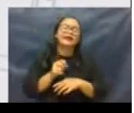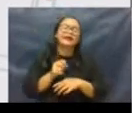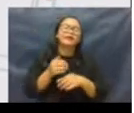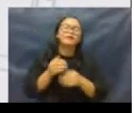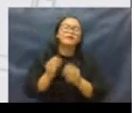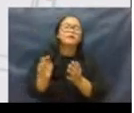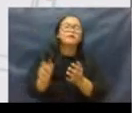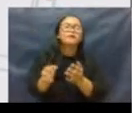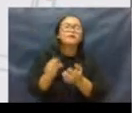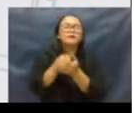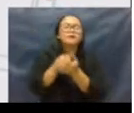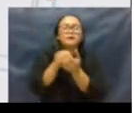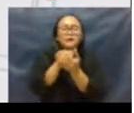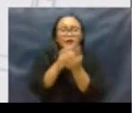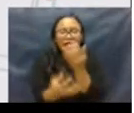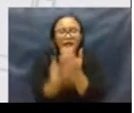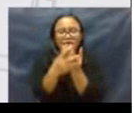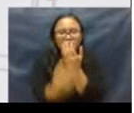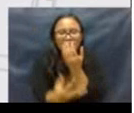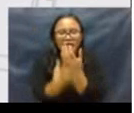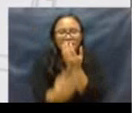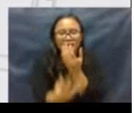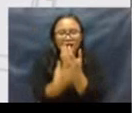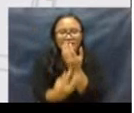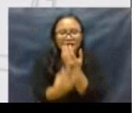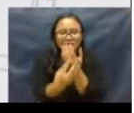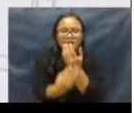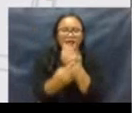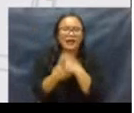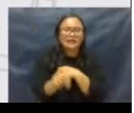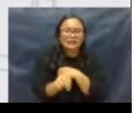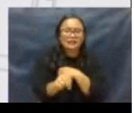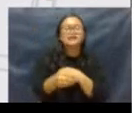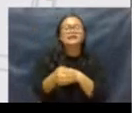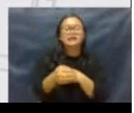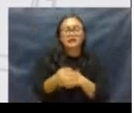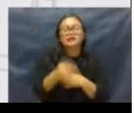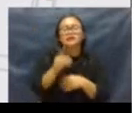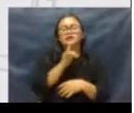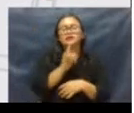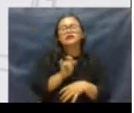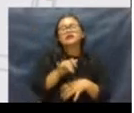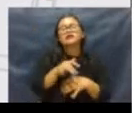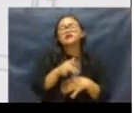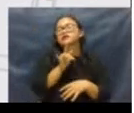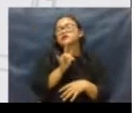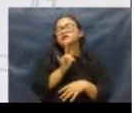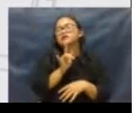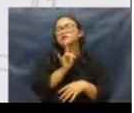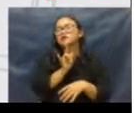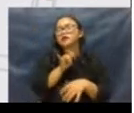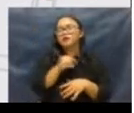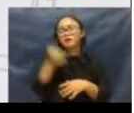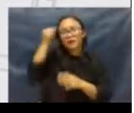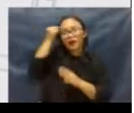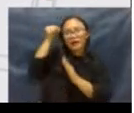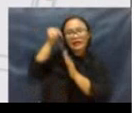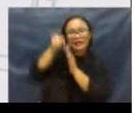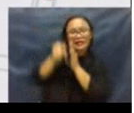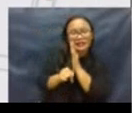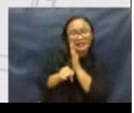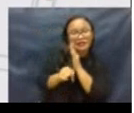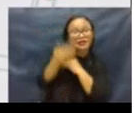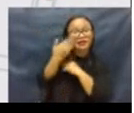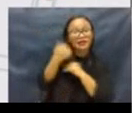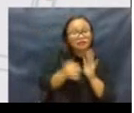Istilah saya sadar dan saya berpikir ini benar-benar mengacu kepada definisi berpikir kritis yang tadi kami share kepada